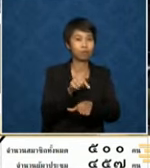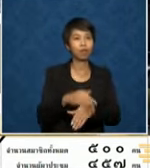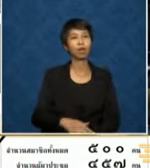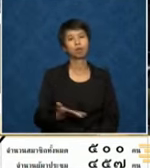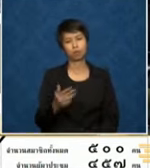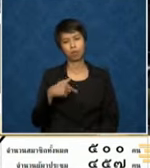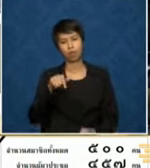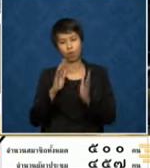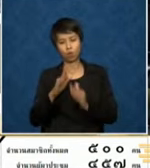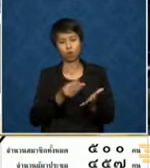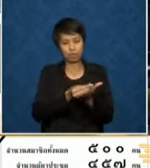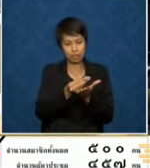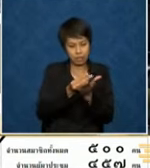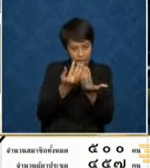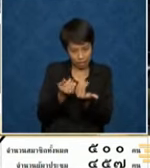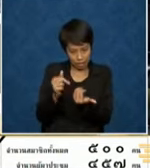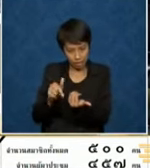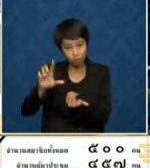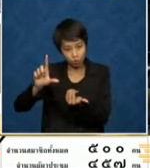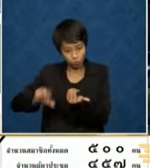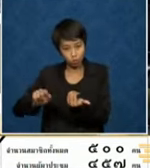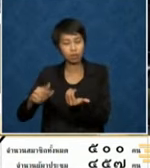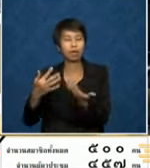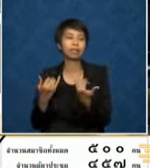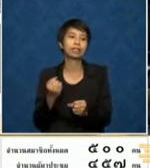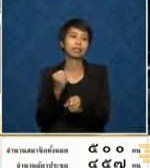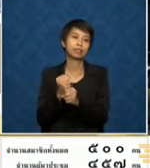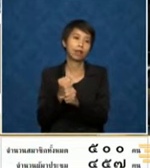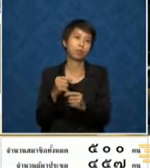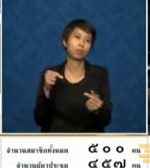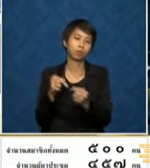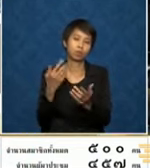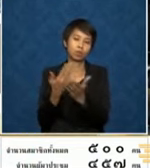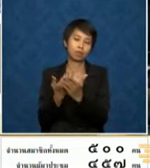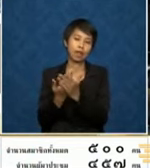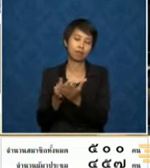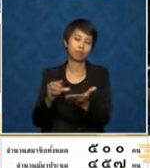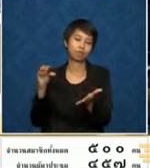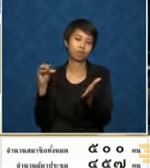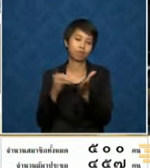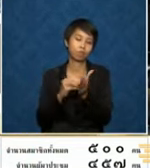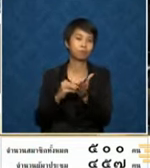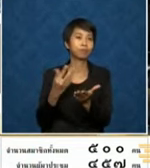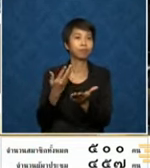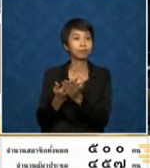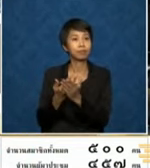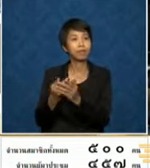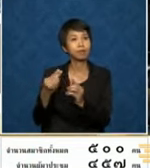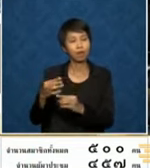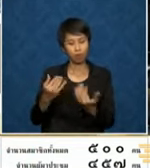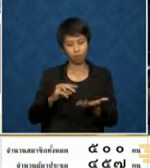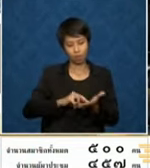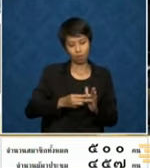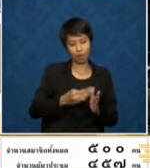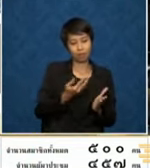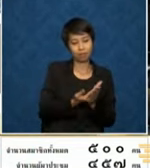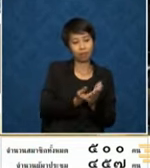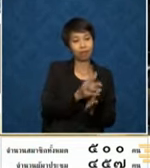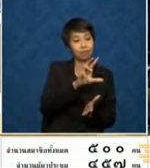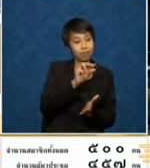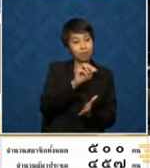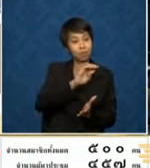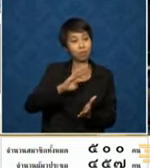งกำลังซื้อกำลังตกเลยเหมาะกับสำหรับการทำดิจิตอลวอลเล็ตนะคะแต่ Digital Wallet ไม่ใช่30บาทนะคะที่จะรักษาทุกโร